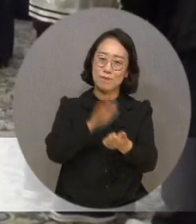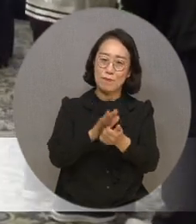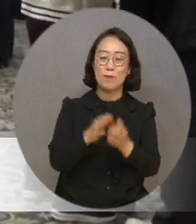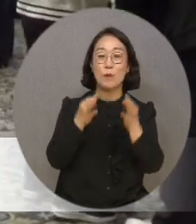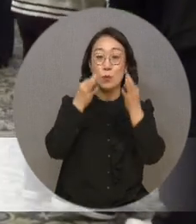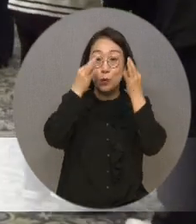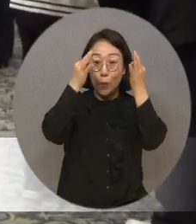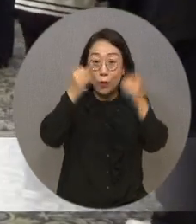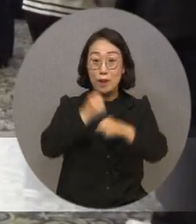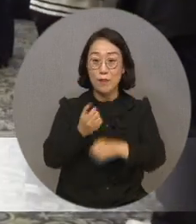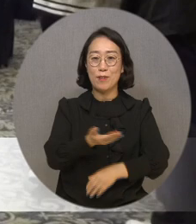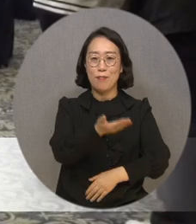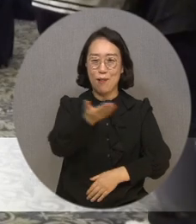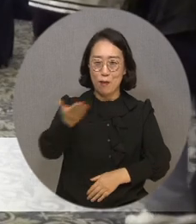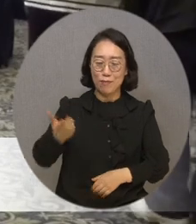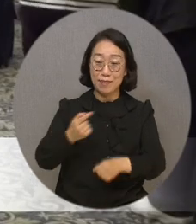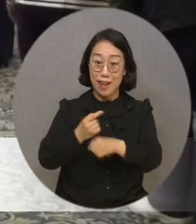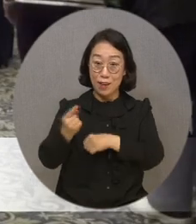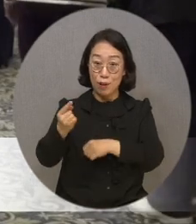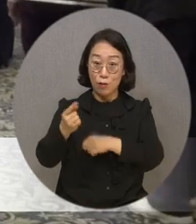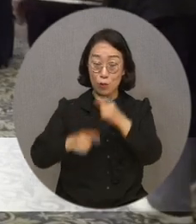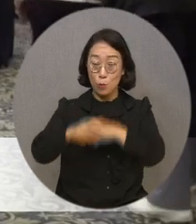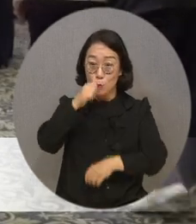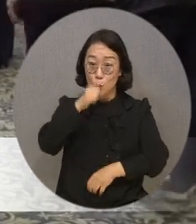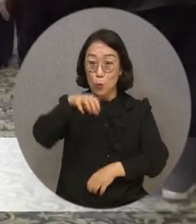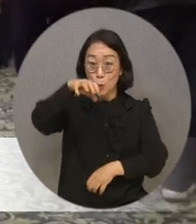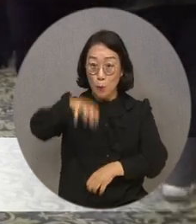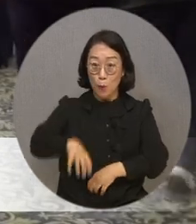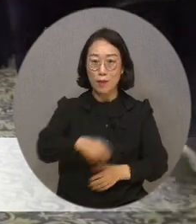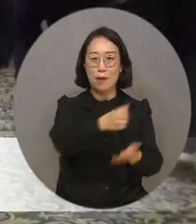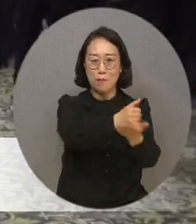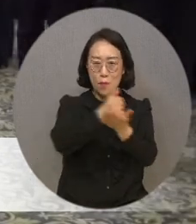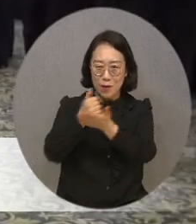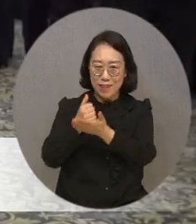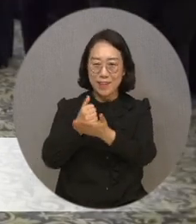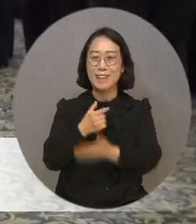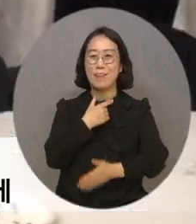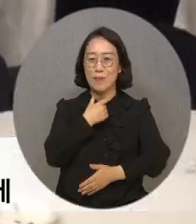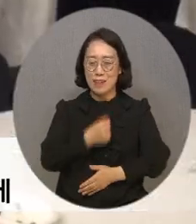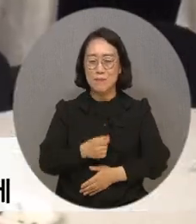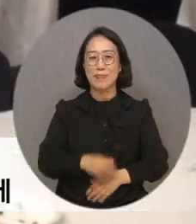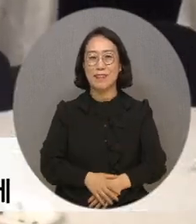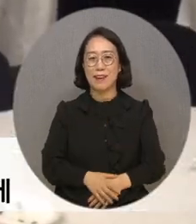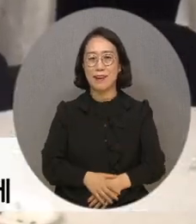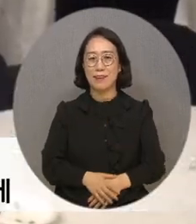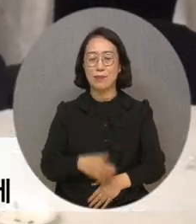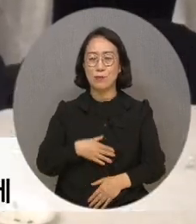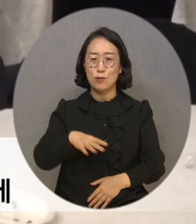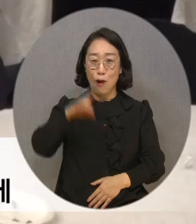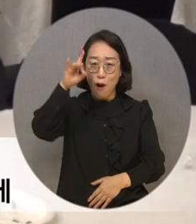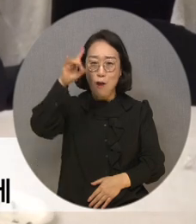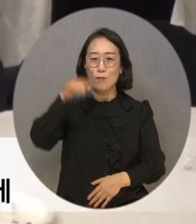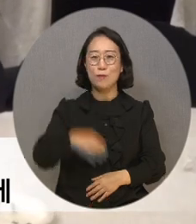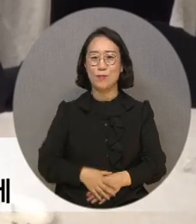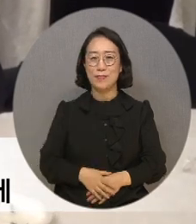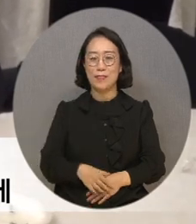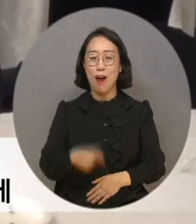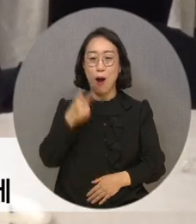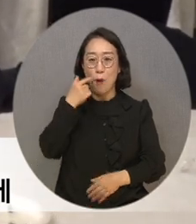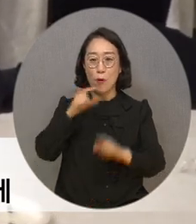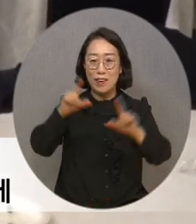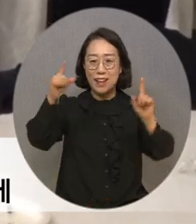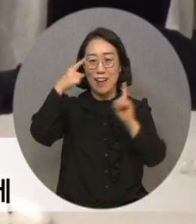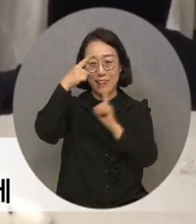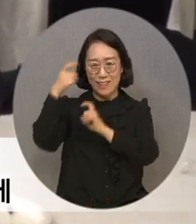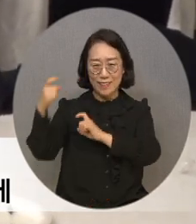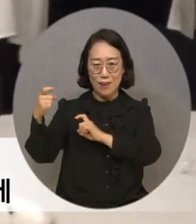노력하고 또 여러분들을 내년엔 더 좋은 모습으로 어르신들을 모시기를 소망합니다. 저도 처음으로 어버이날을